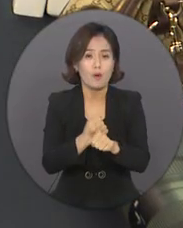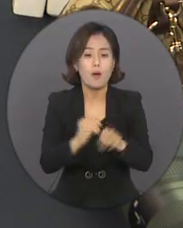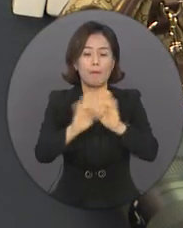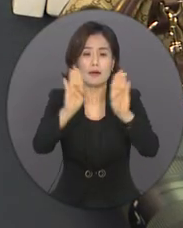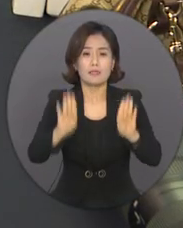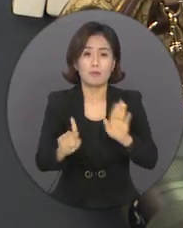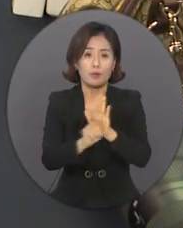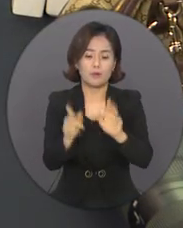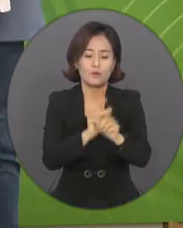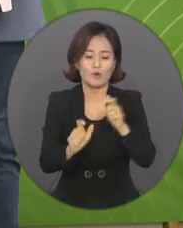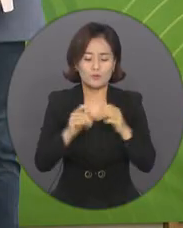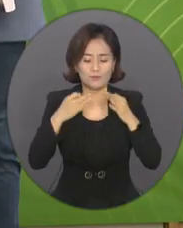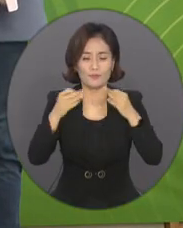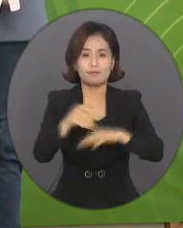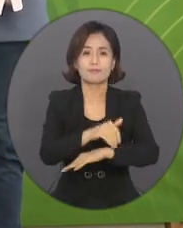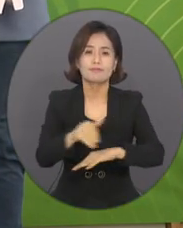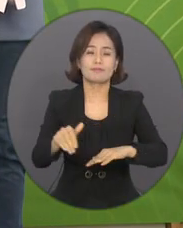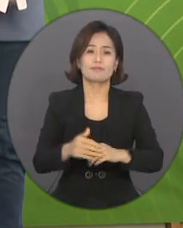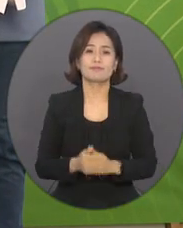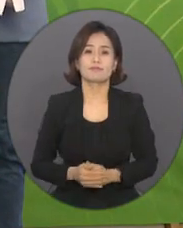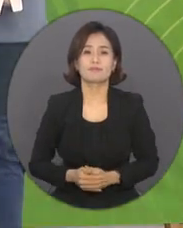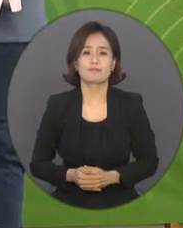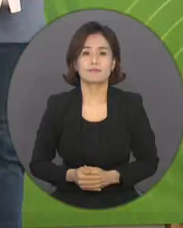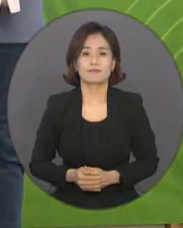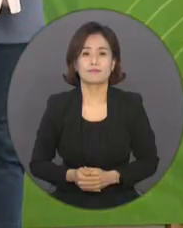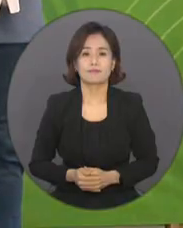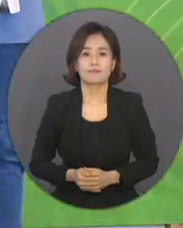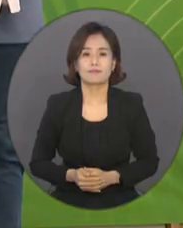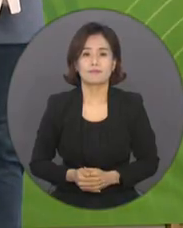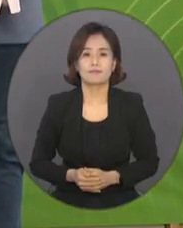박람회 홍보에 더욱 주력한다는 계획입니다. MBC 뉴스 최우식입니다.